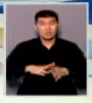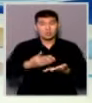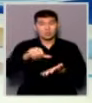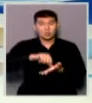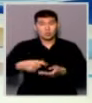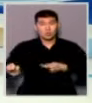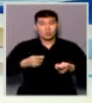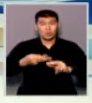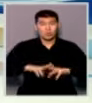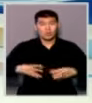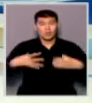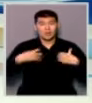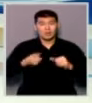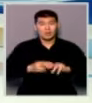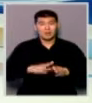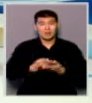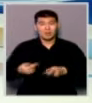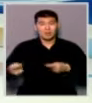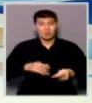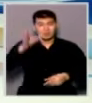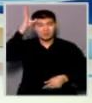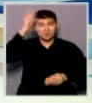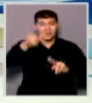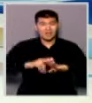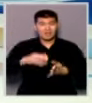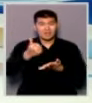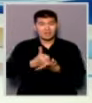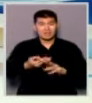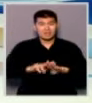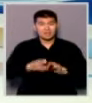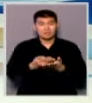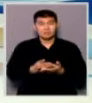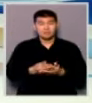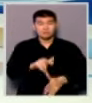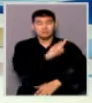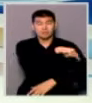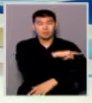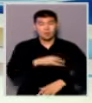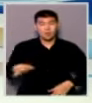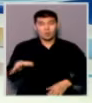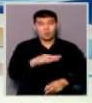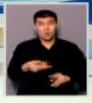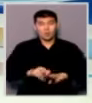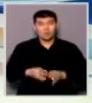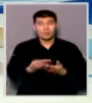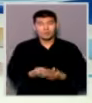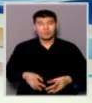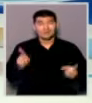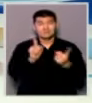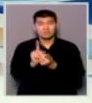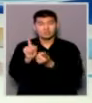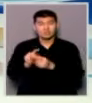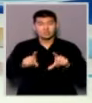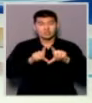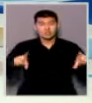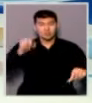областного управления здравоохранения, управления образования и главный государственный санитарный врач области. Они посещают учебные заведения